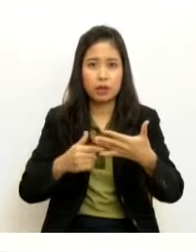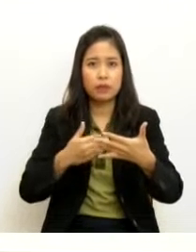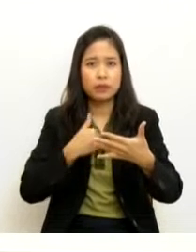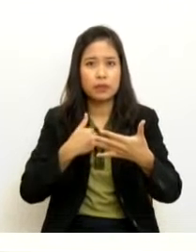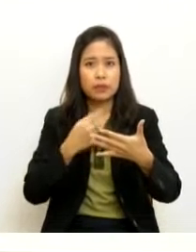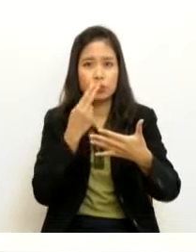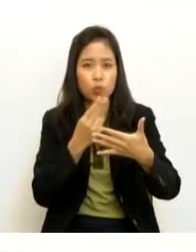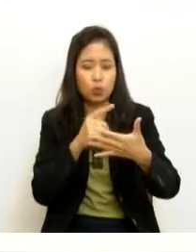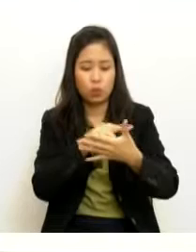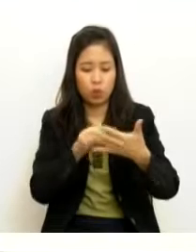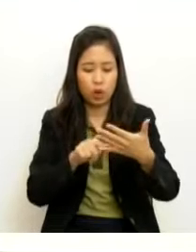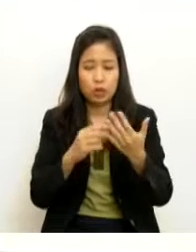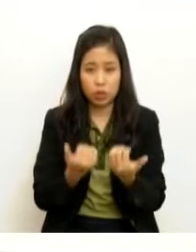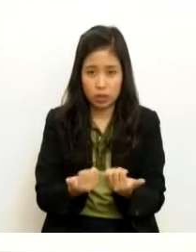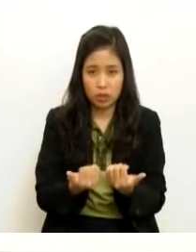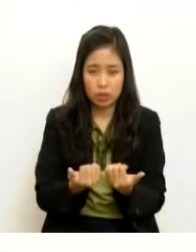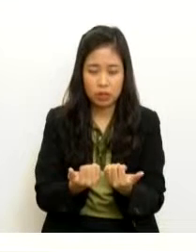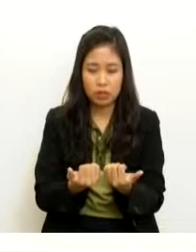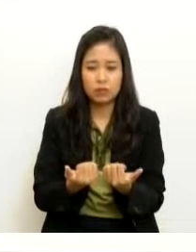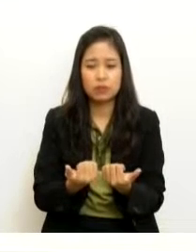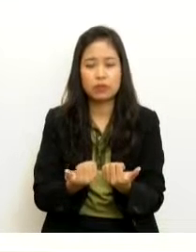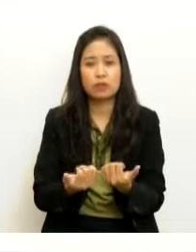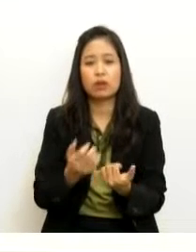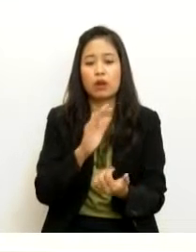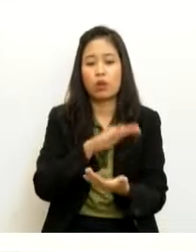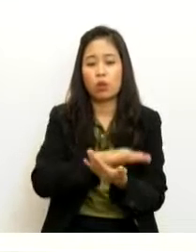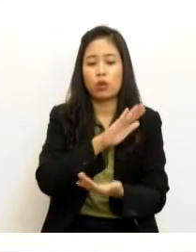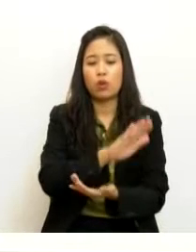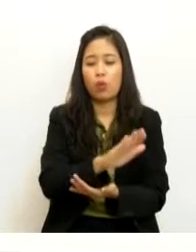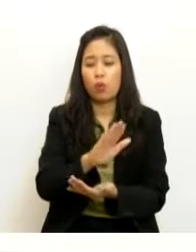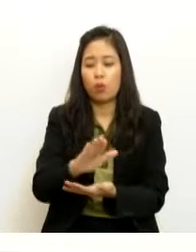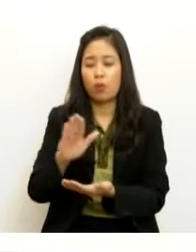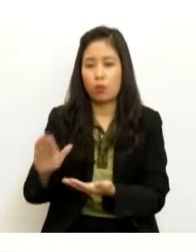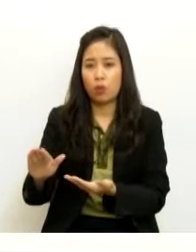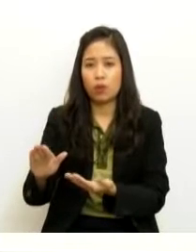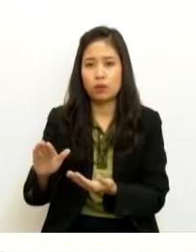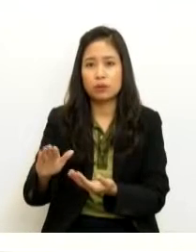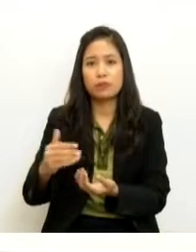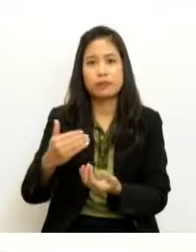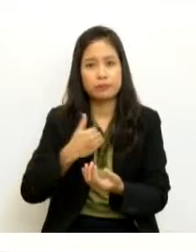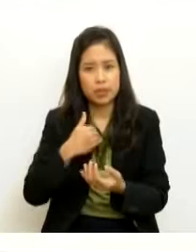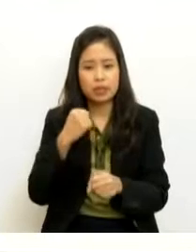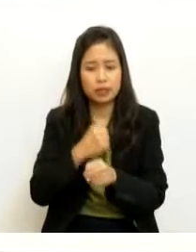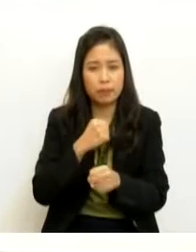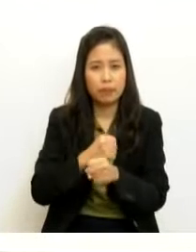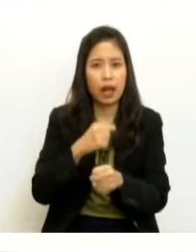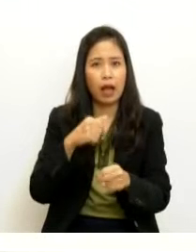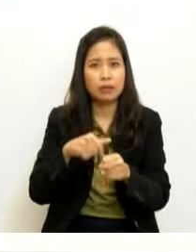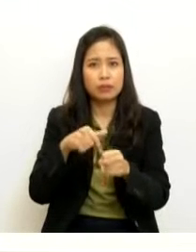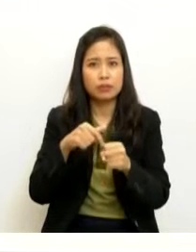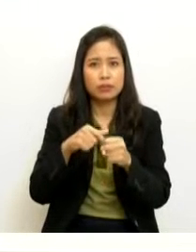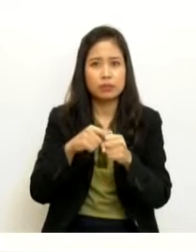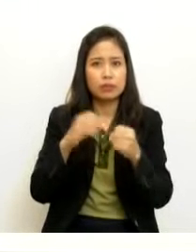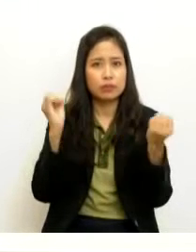าในปัจจุบันเนี้ยในแต่ละโรงเรียนเนี่ยได้มีงานเหล่านี้ไปกระทบ